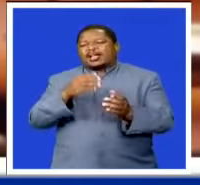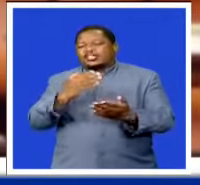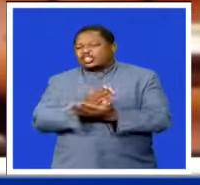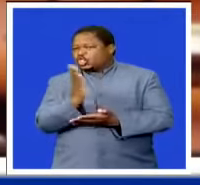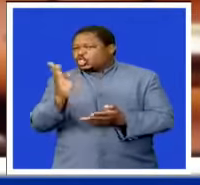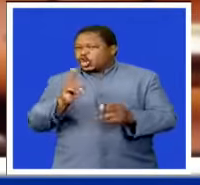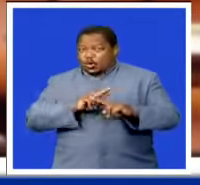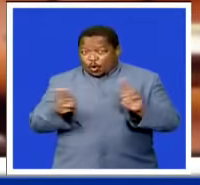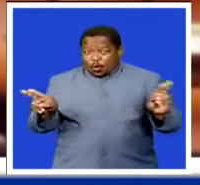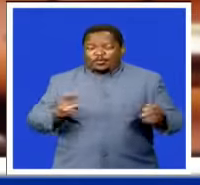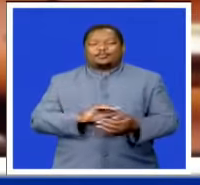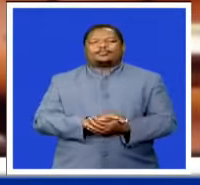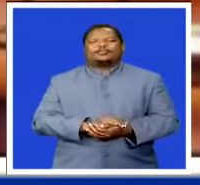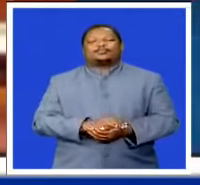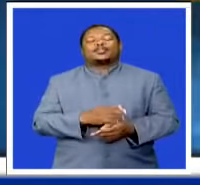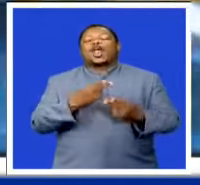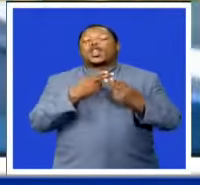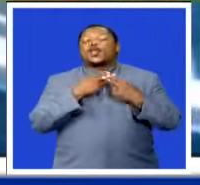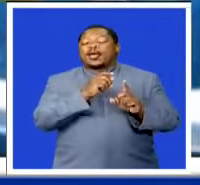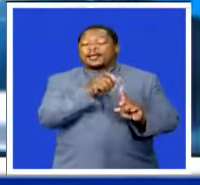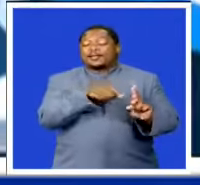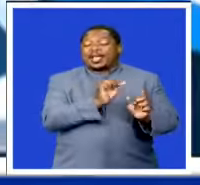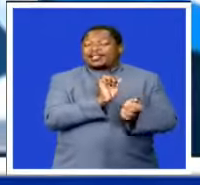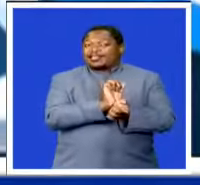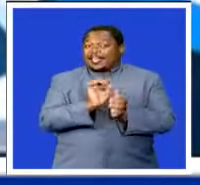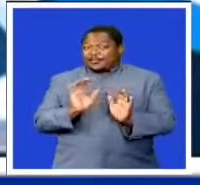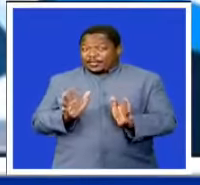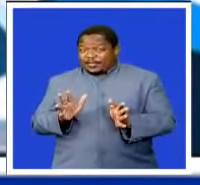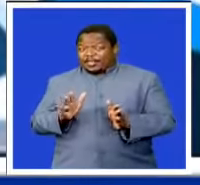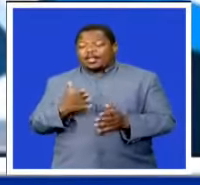Sipho Mnisi sekutokela ngephandle.